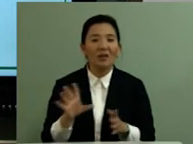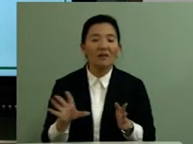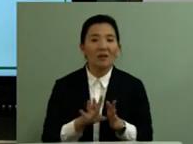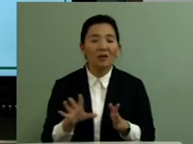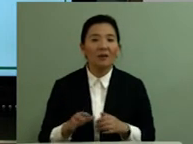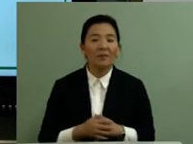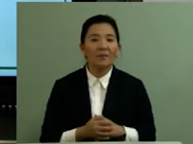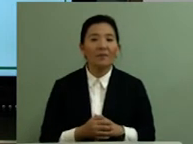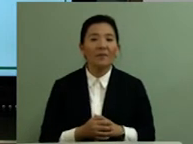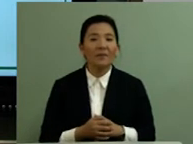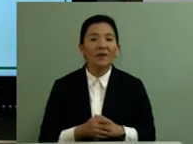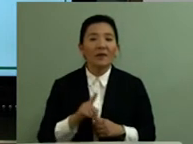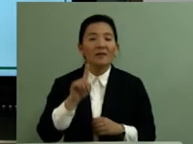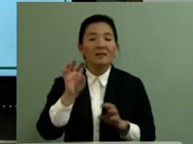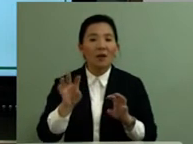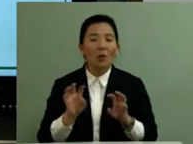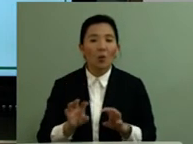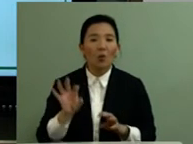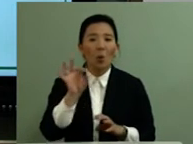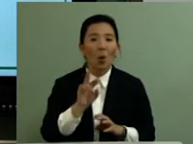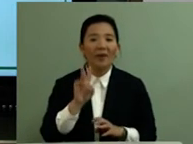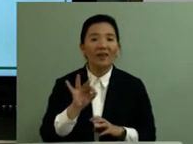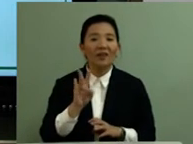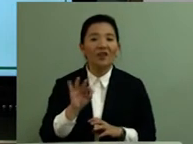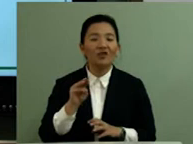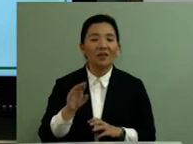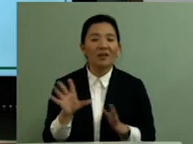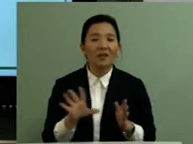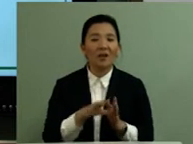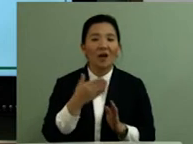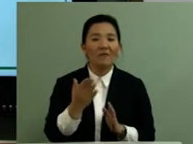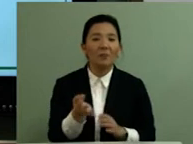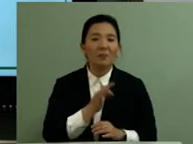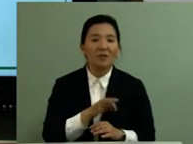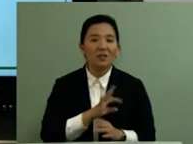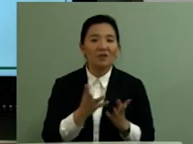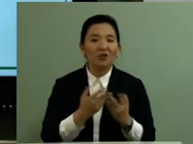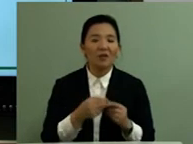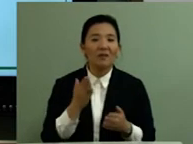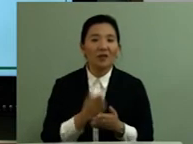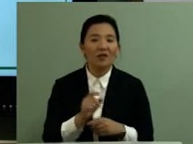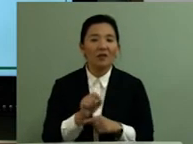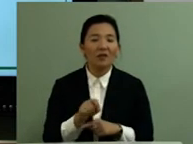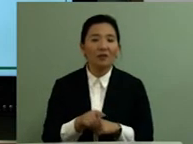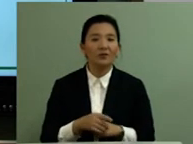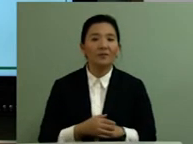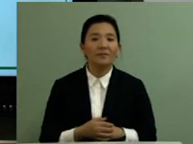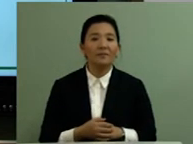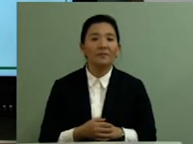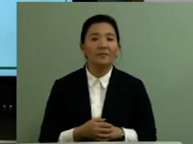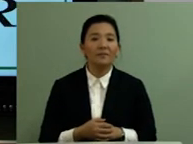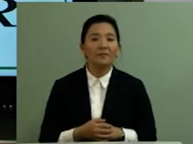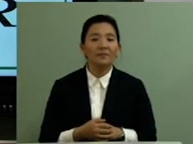энергия. Закон о кинетической энергии вы применяете в решении данной задачи.